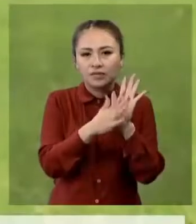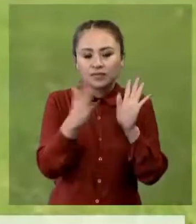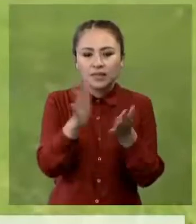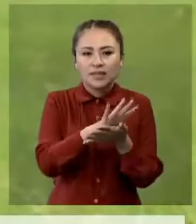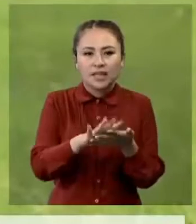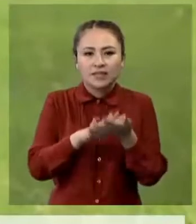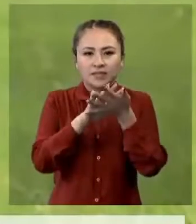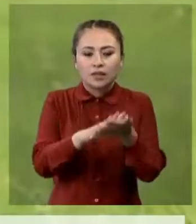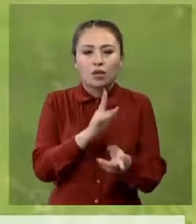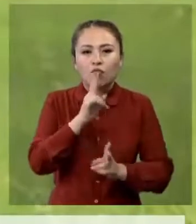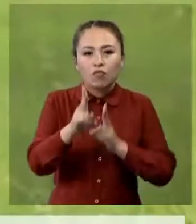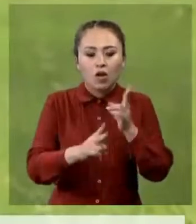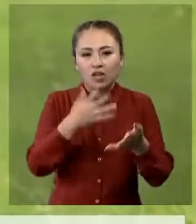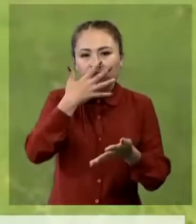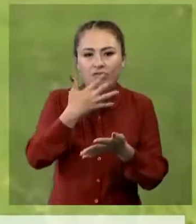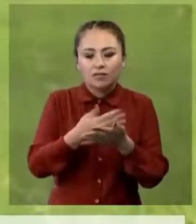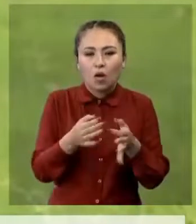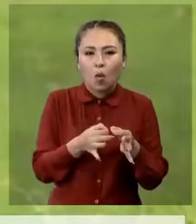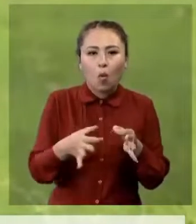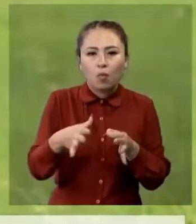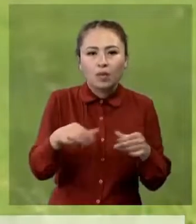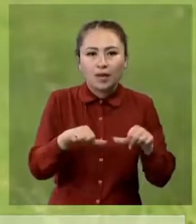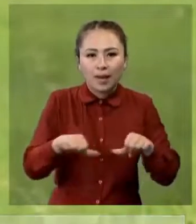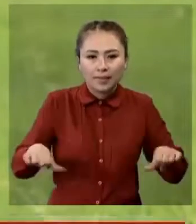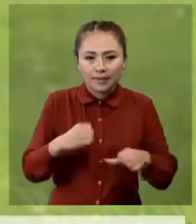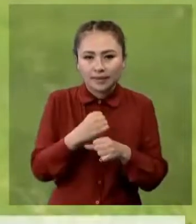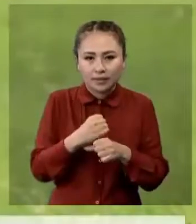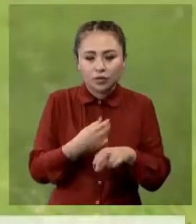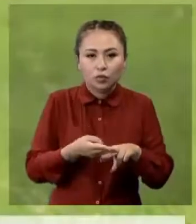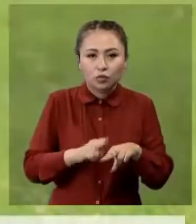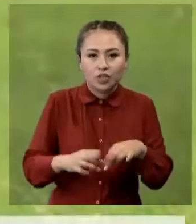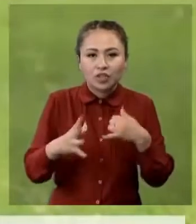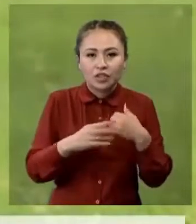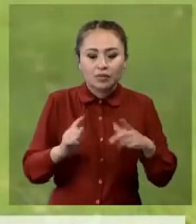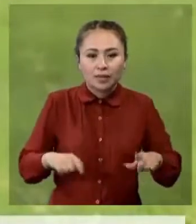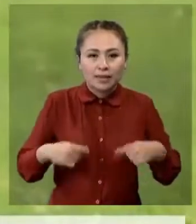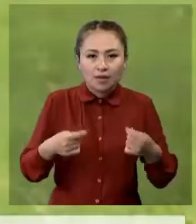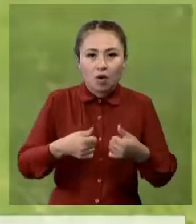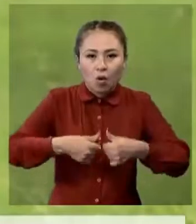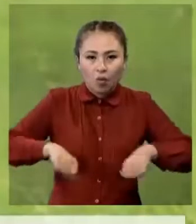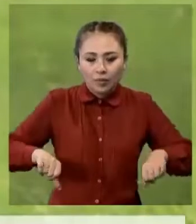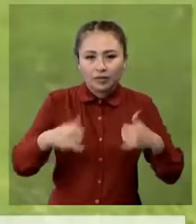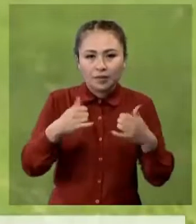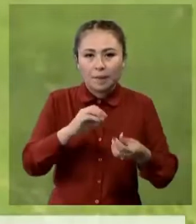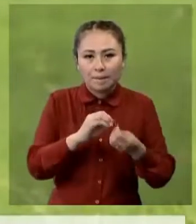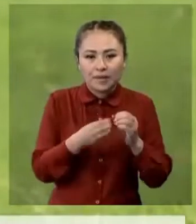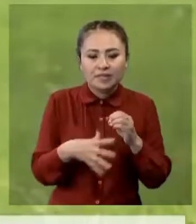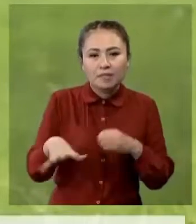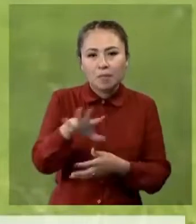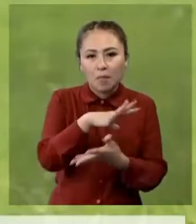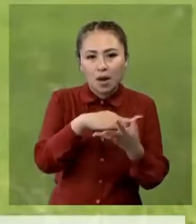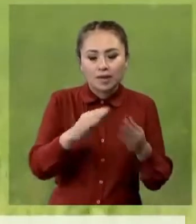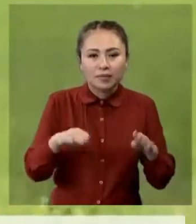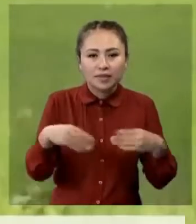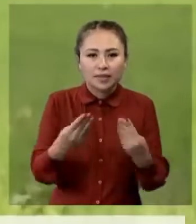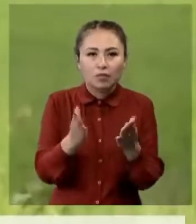түскен. Түркістанда өзіндік облыстық жер комиссиясын құрамыз. Сөйтіп сол жер аманаты комиссиясы осындай мәселелердің барлығын қарап беріп